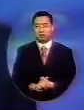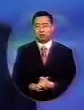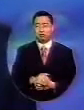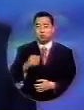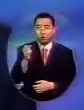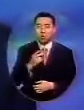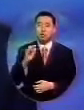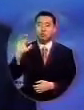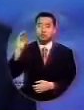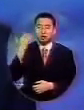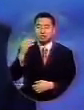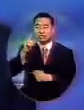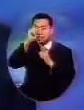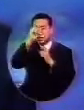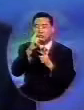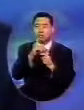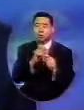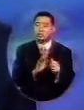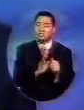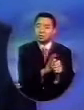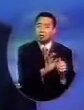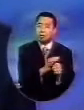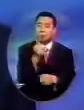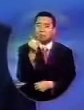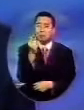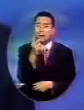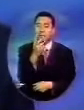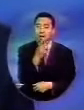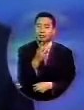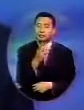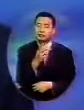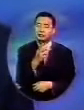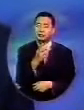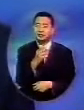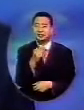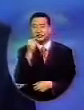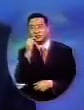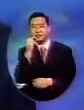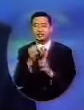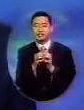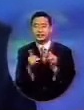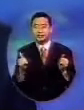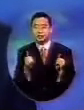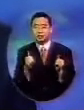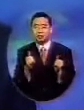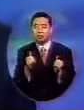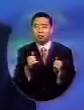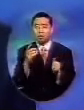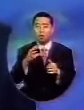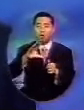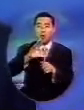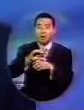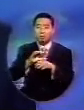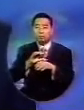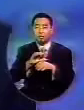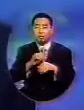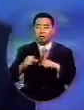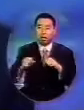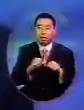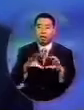게다가 최근에는 이 후보를 지지하는 몇몇 연예인들이 외부의 압력으로 방송을 못하게 되는 사태까지 발생하고 있습니다.